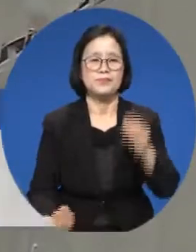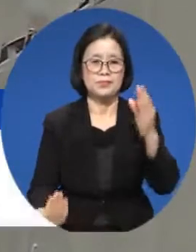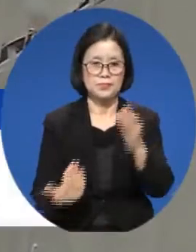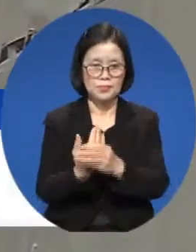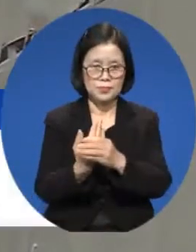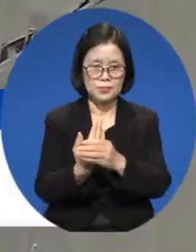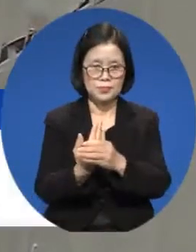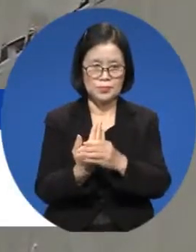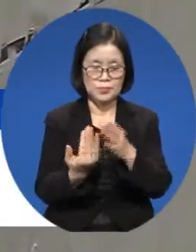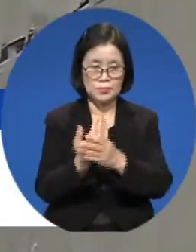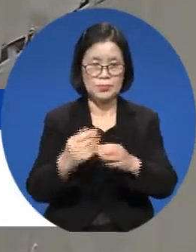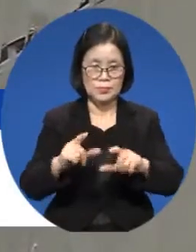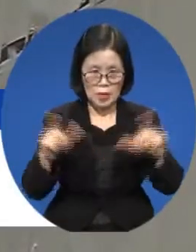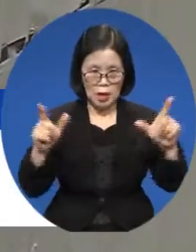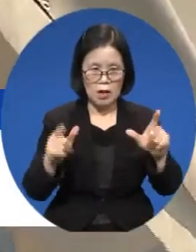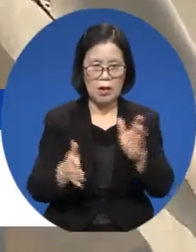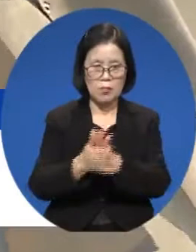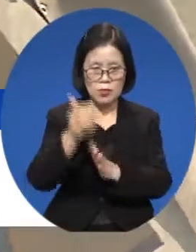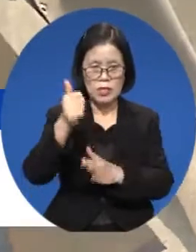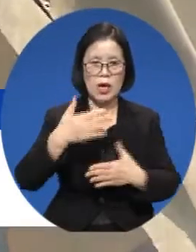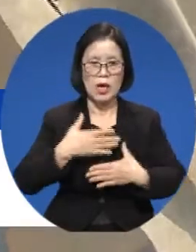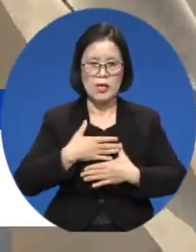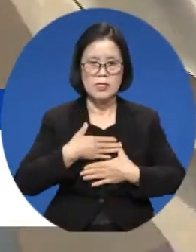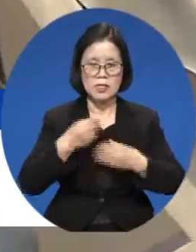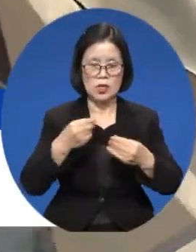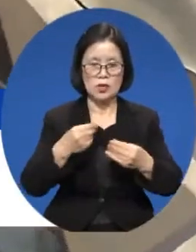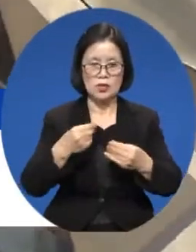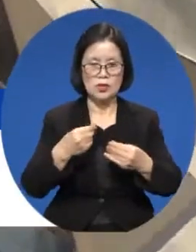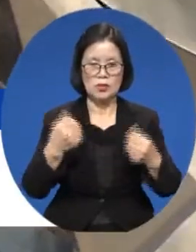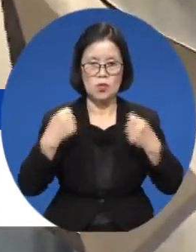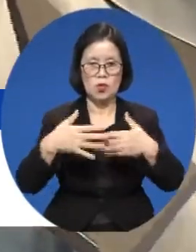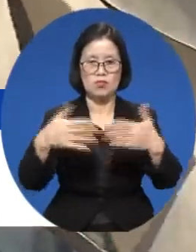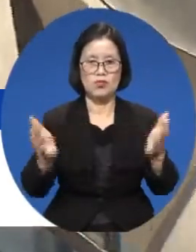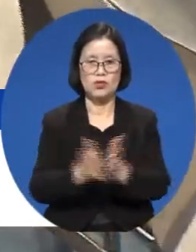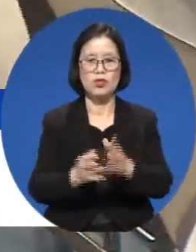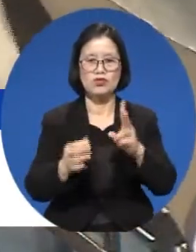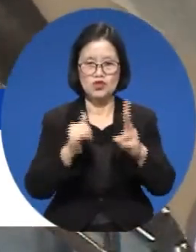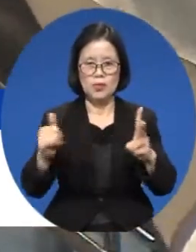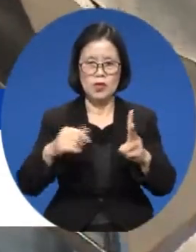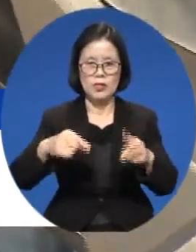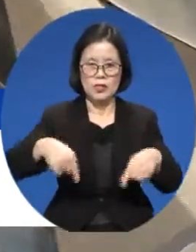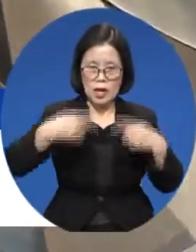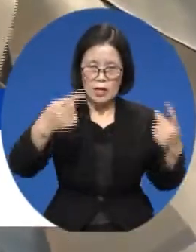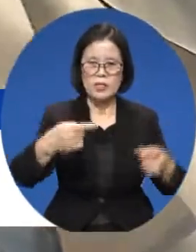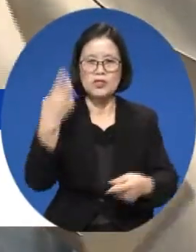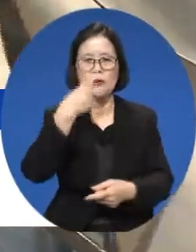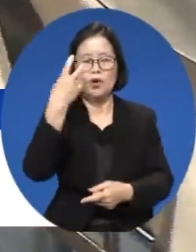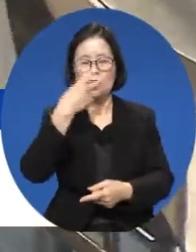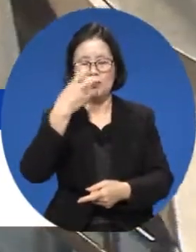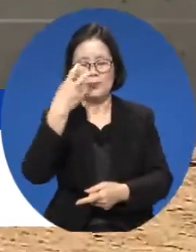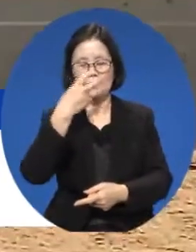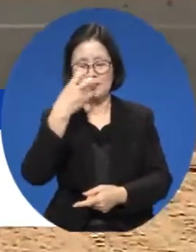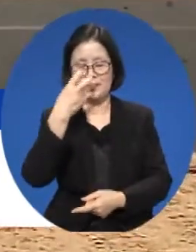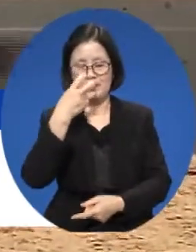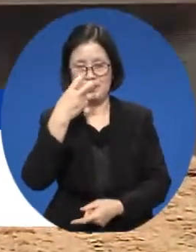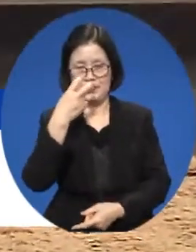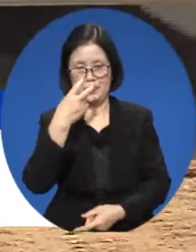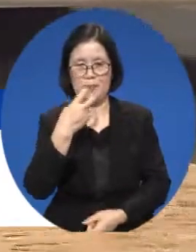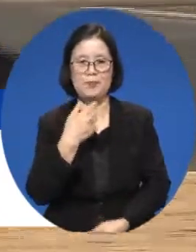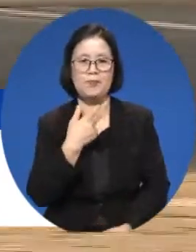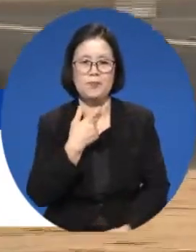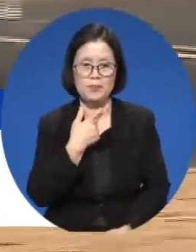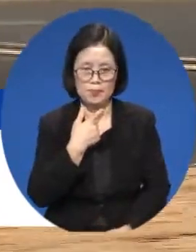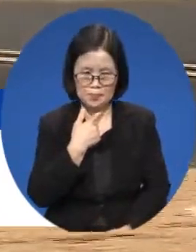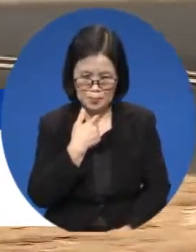일어난 그날에도 본사 안전보건부에서 두 명이 나가서 그